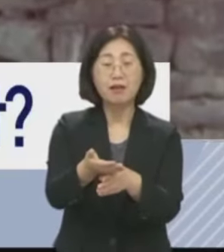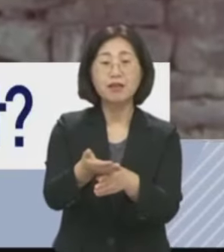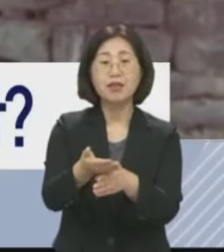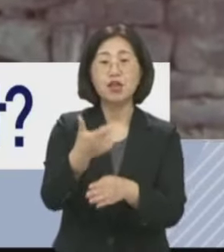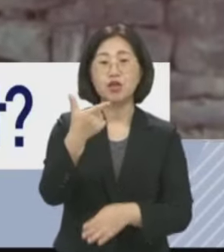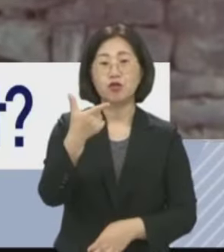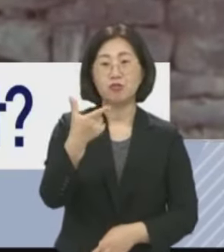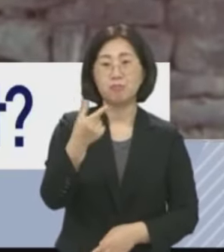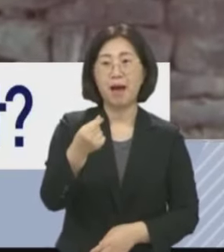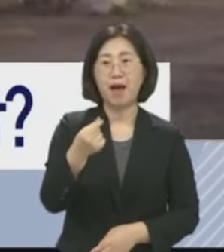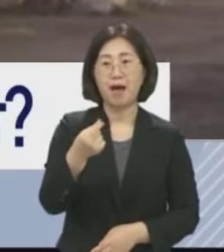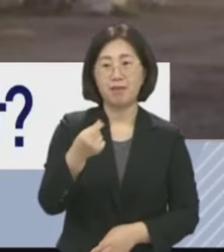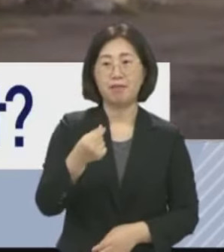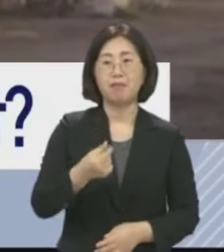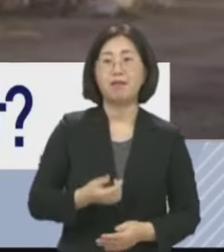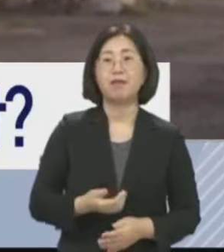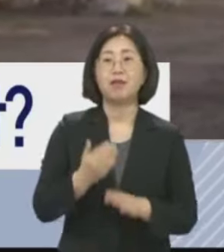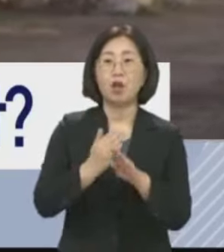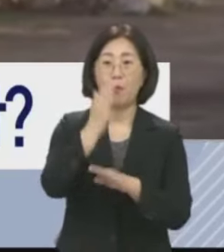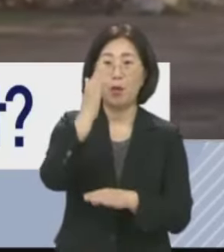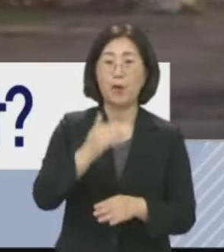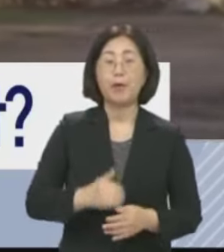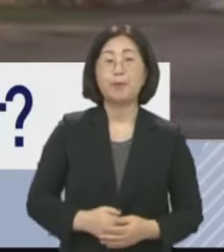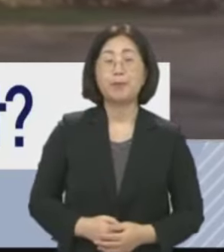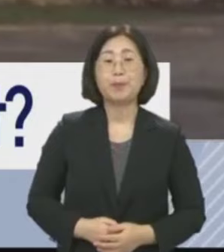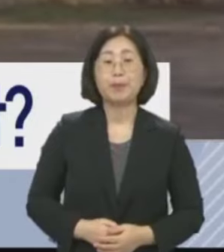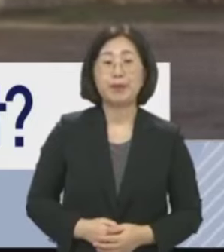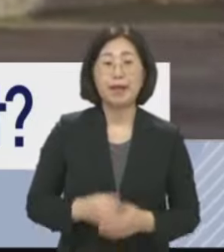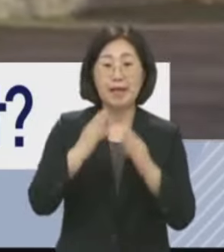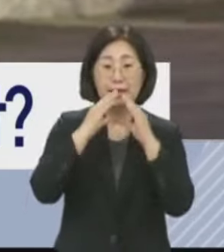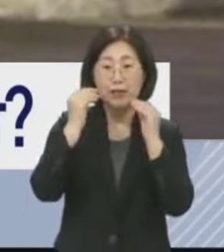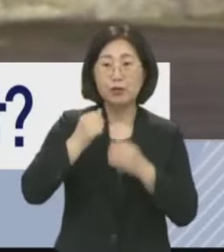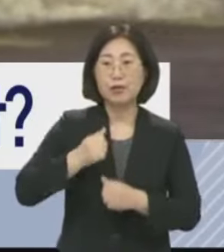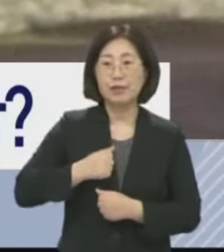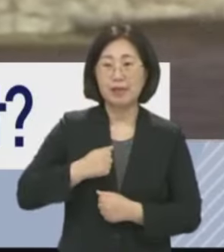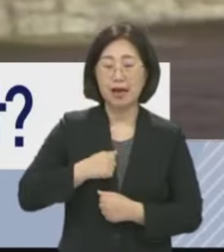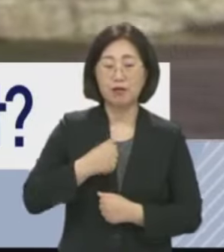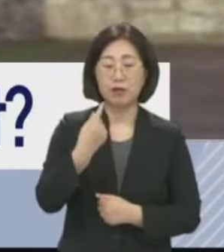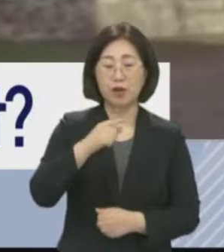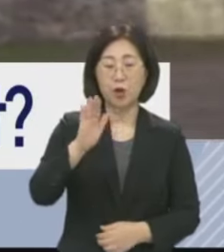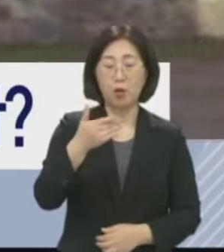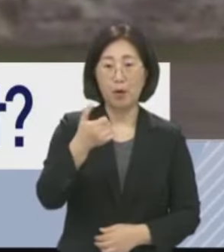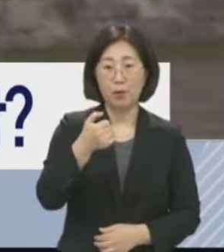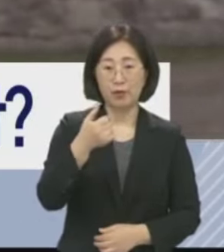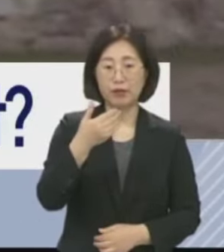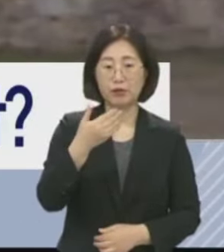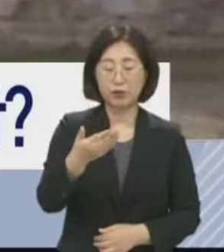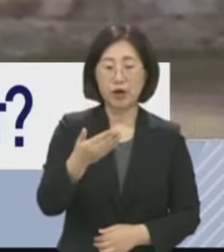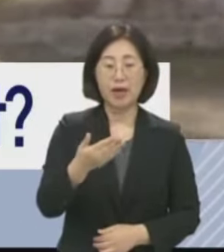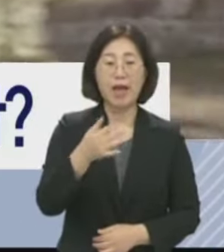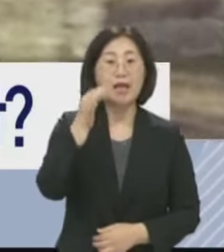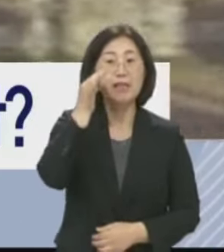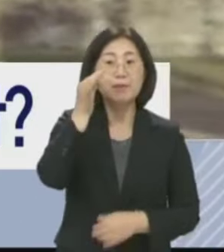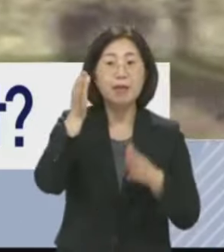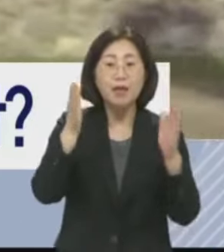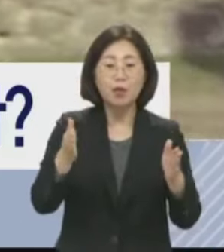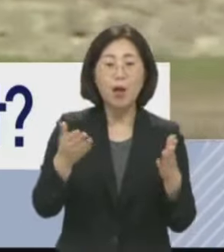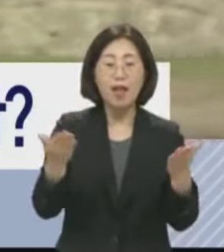평방미터, 한 6만 평이 넘습니다. 이순신 장군께서 1579년에 10개월간 근무했던